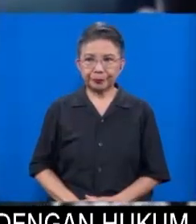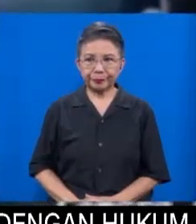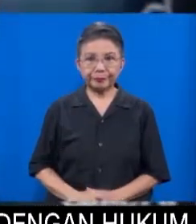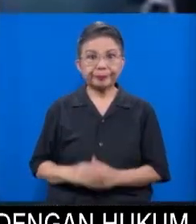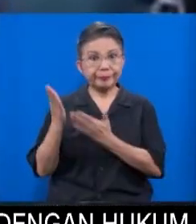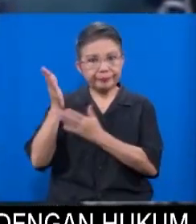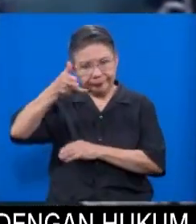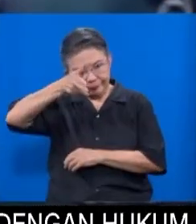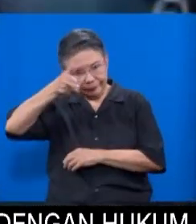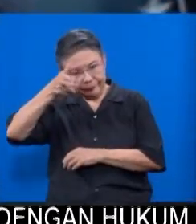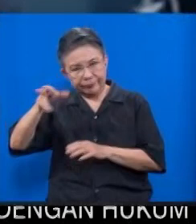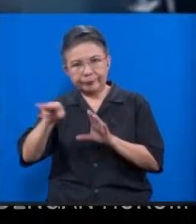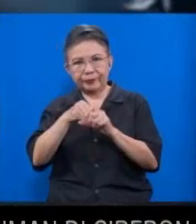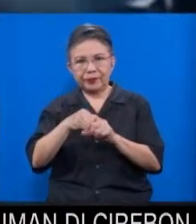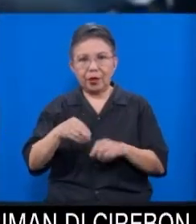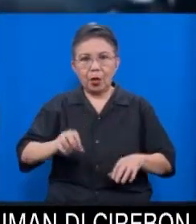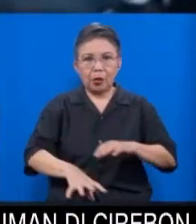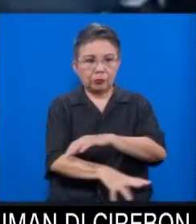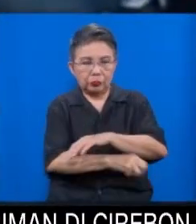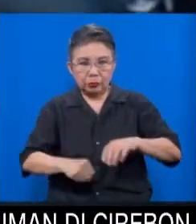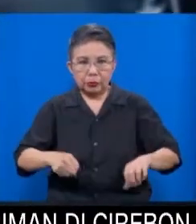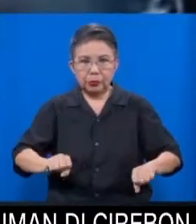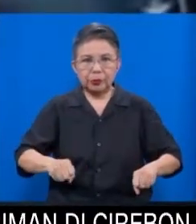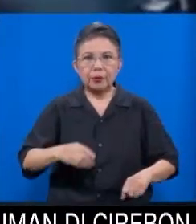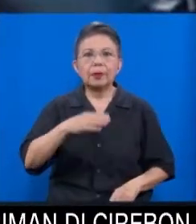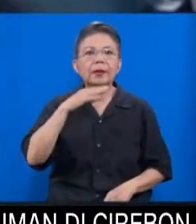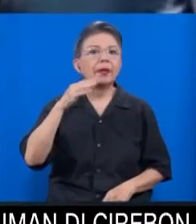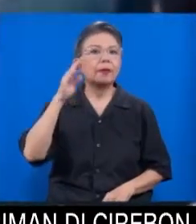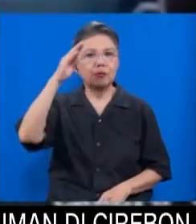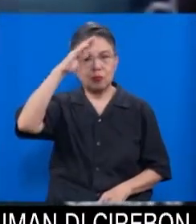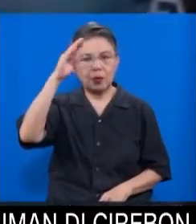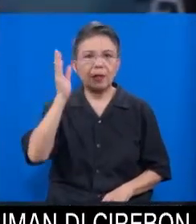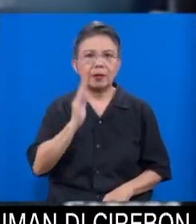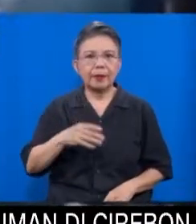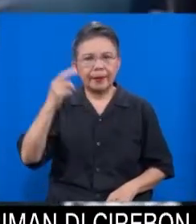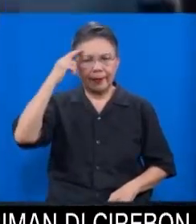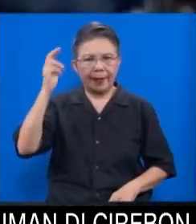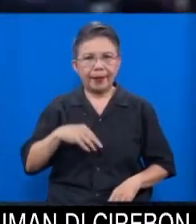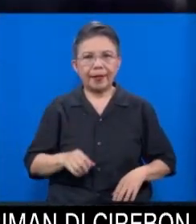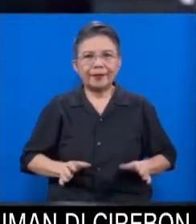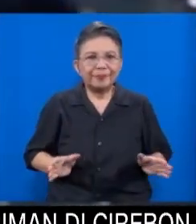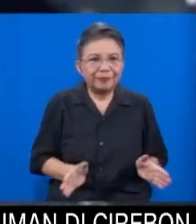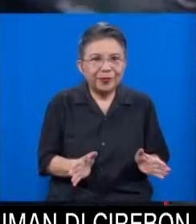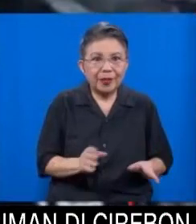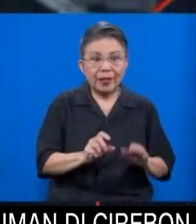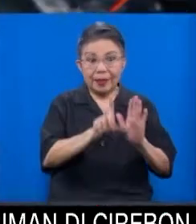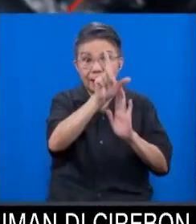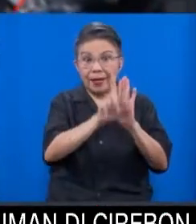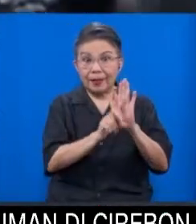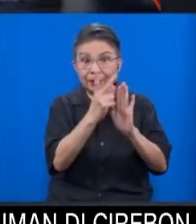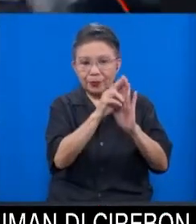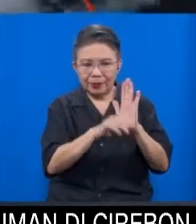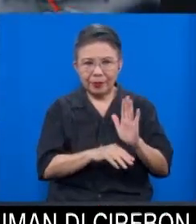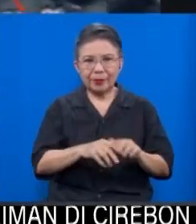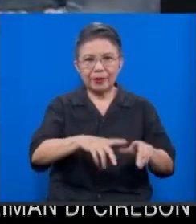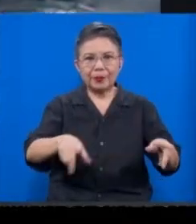Kamera pengawas merekam saat pelaku pencurian yang diduga masih remaja ini nekat mendorong sepeda motor incaran mereka dari lantai 2 rumah kos di